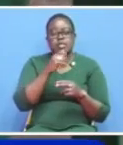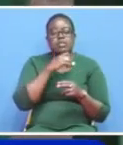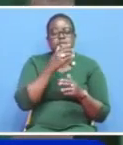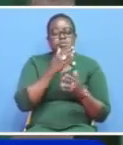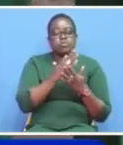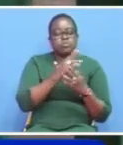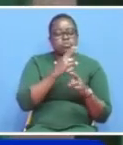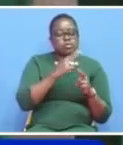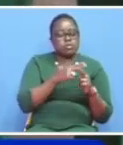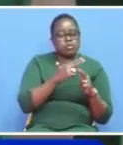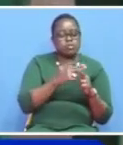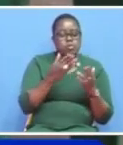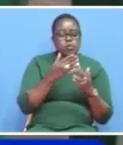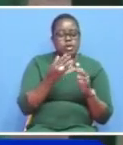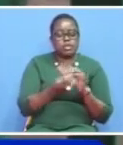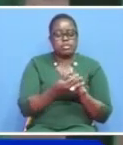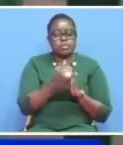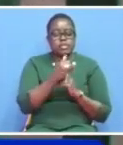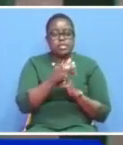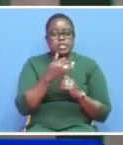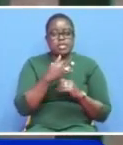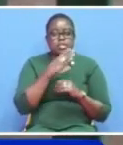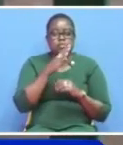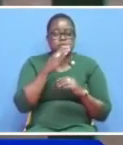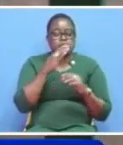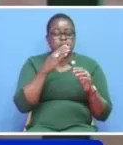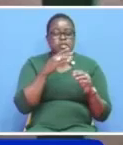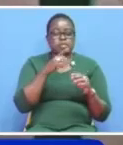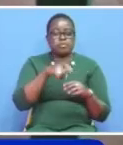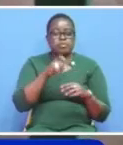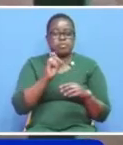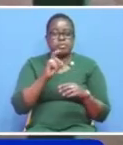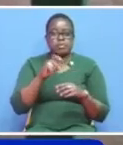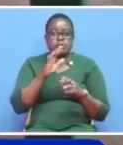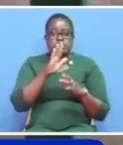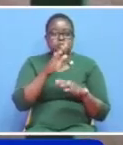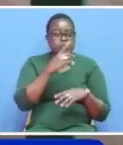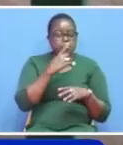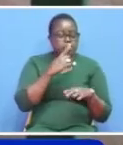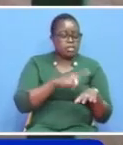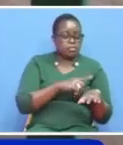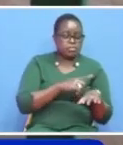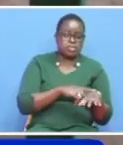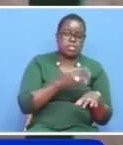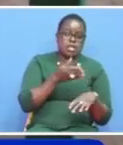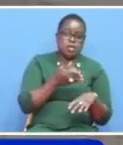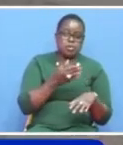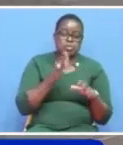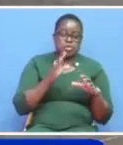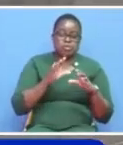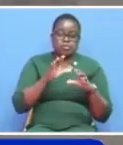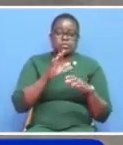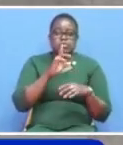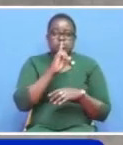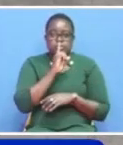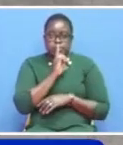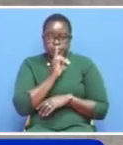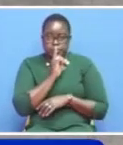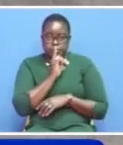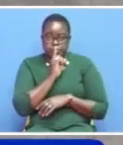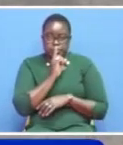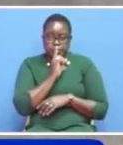yake na ulo kutuwele siyata withi ito ainya magwa kimwe maitata no yuyu na kulasi midhu andakawete